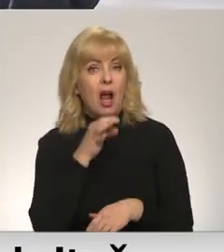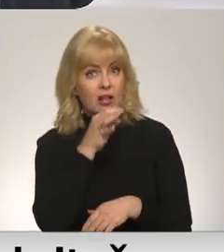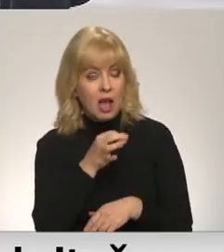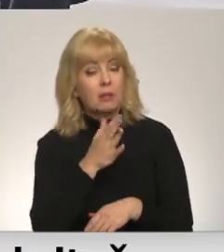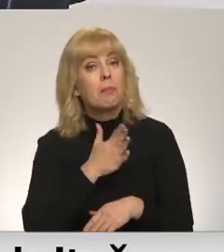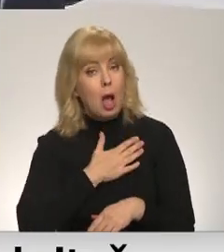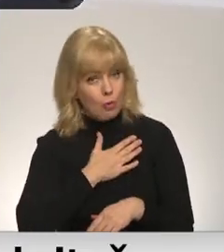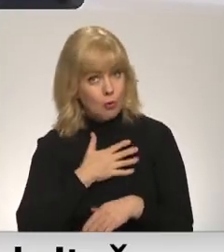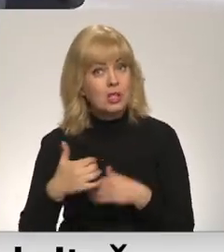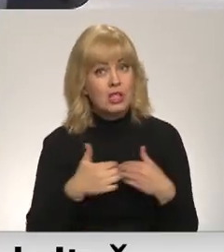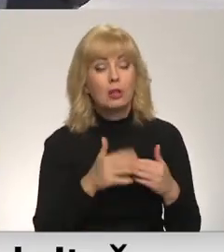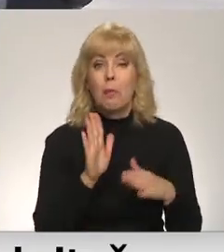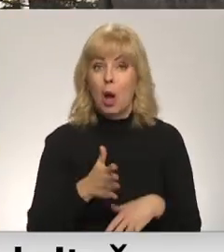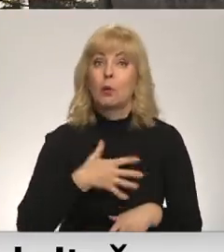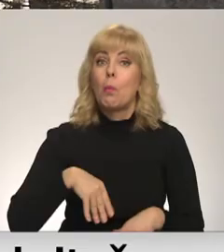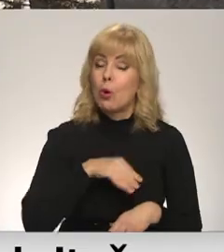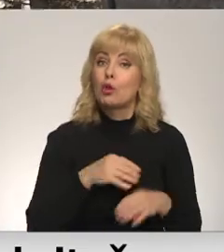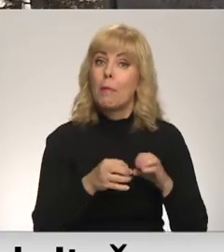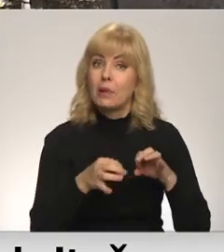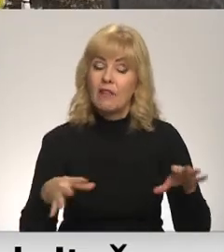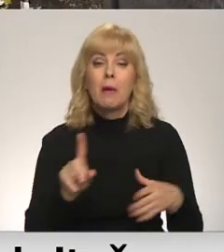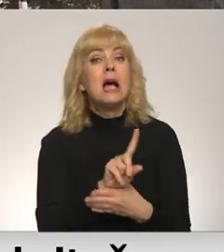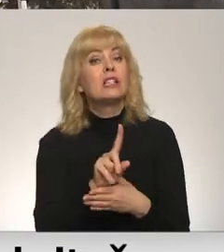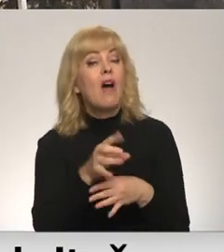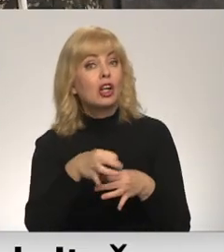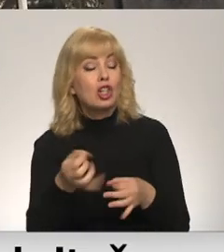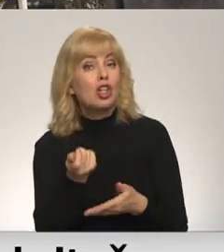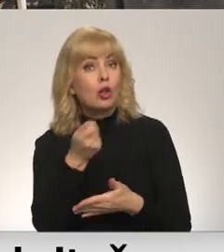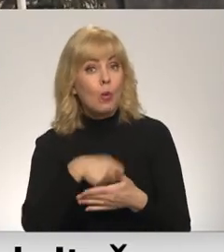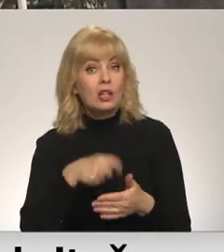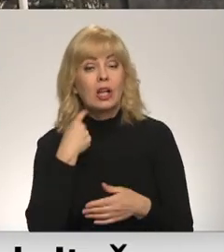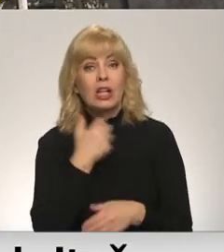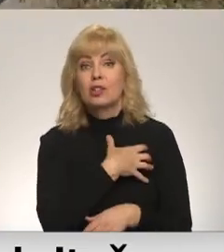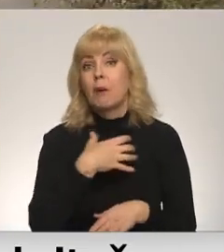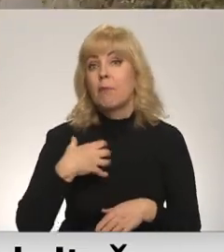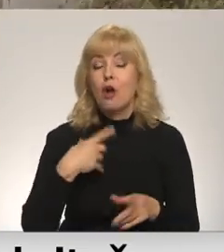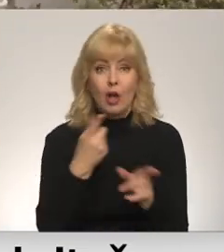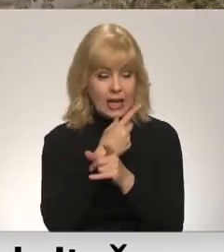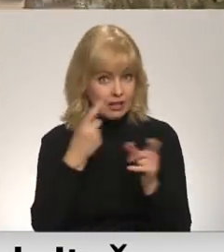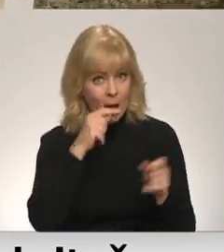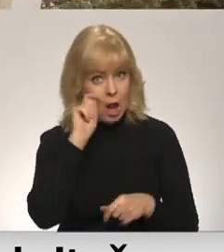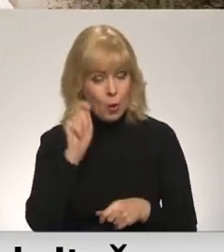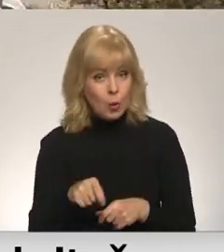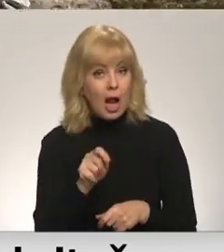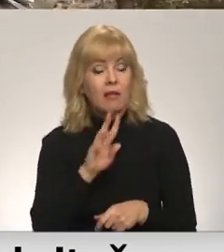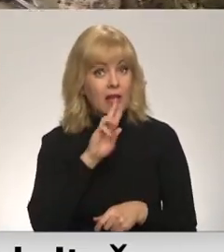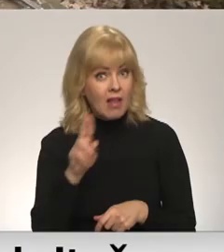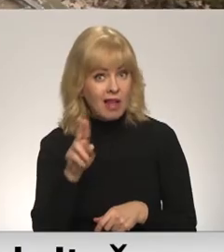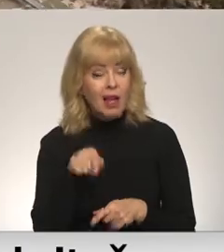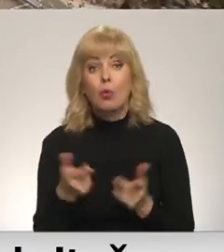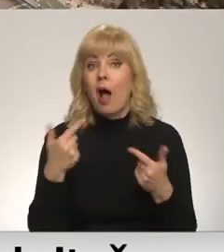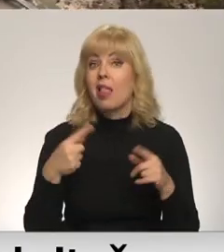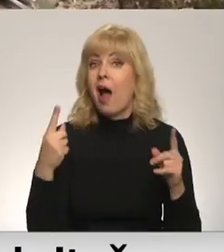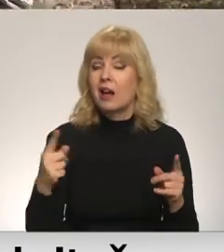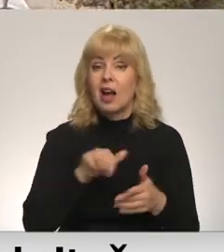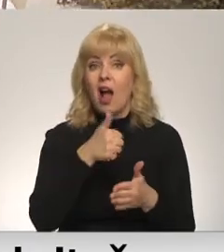mums cīnīsies, pa mūsu brīvību. Ar svecīšu iedegšanu noslēdzas Rīgas pašvaldības izziņotā Ukrainas nedēļa, kuras laikā